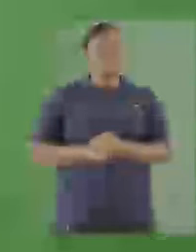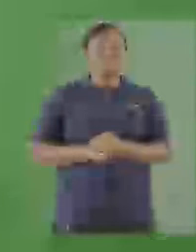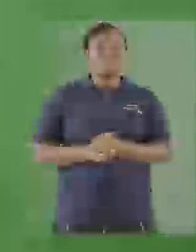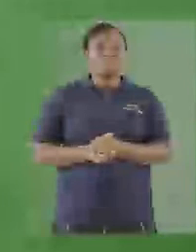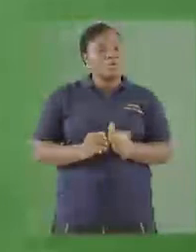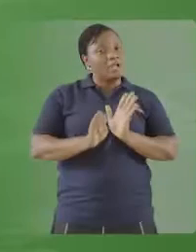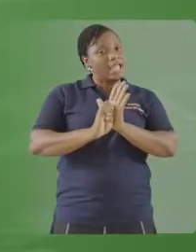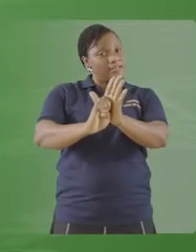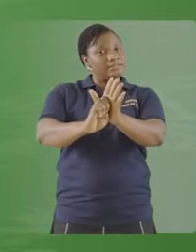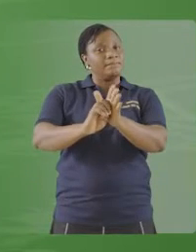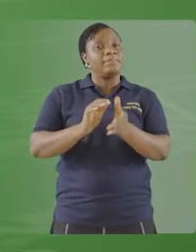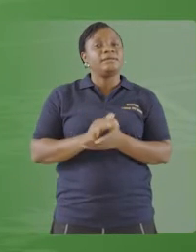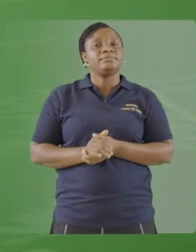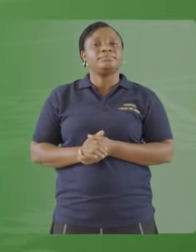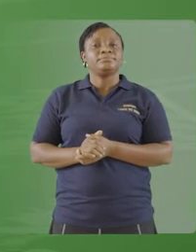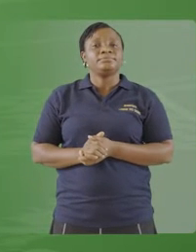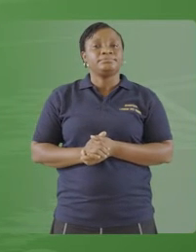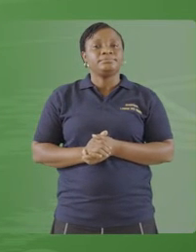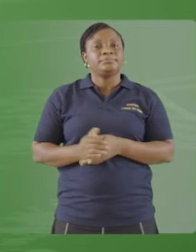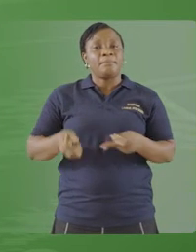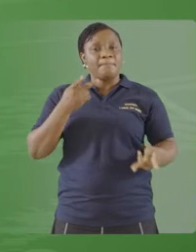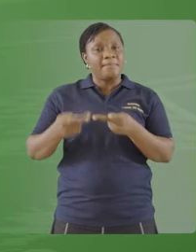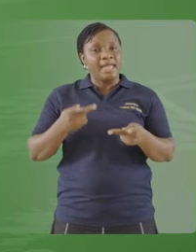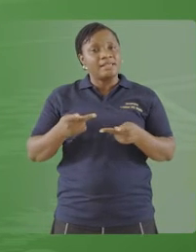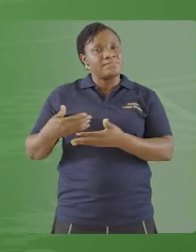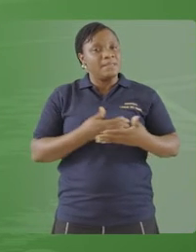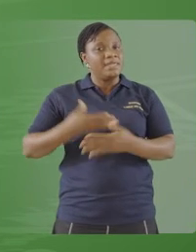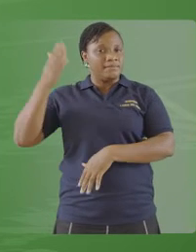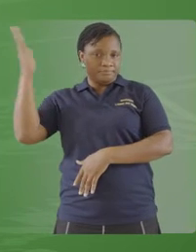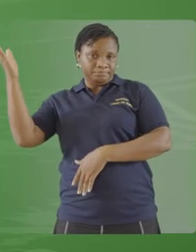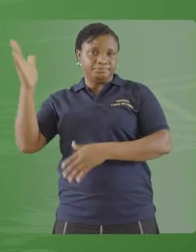Je vais vous citer quelques-unes. Le pèse-bébé,